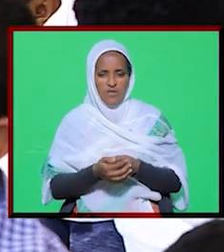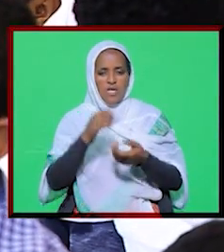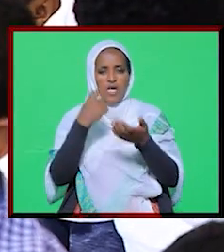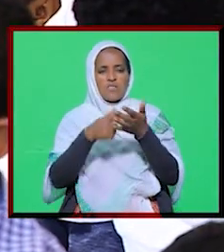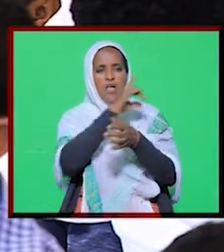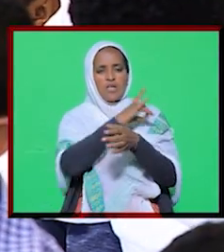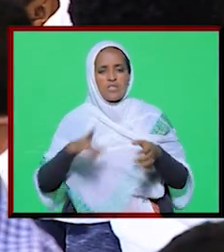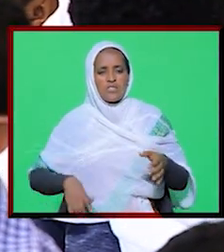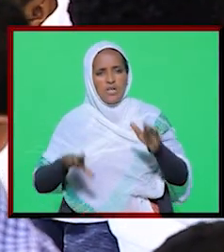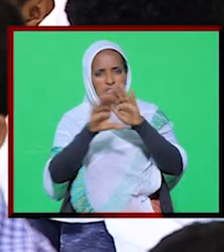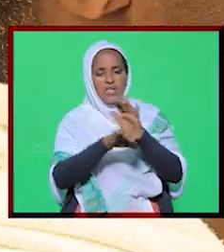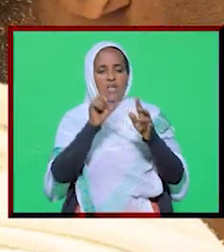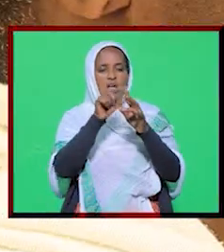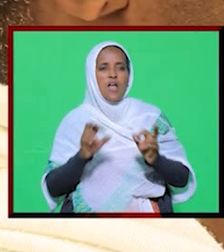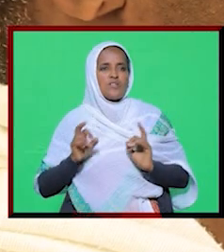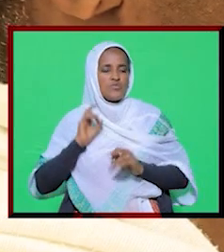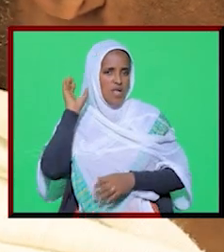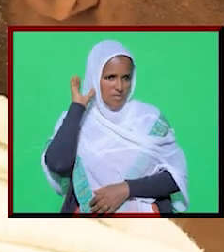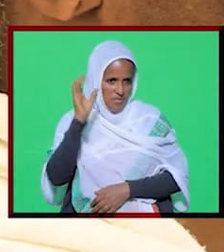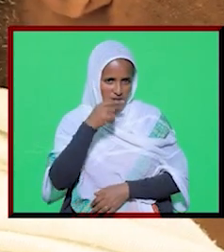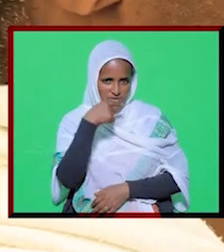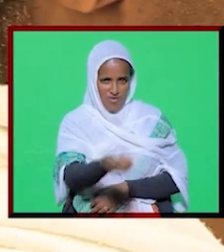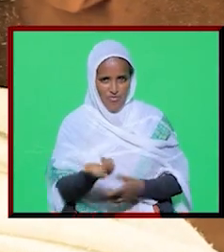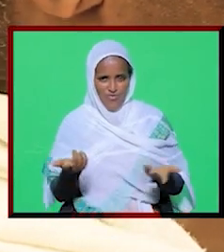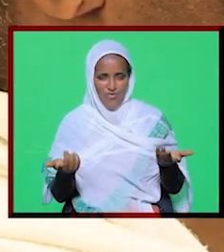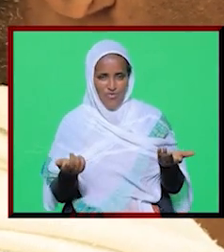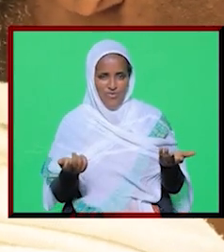ከዚያ ምእመናን ከስር ይገቡና ቃለ ሕይወት ያሰማልን ይላሉ።